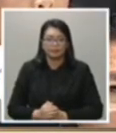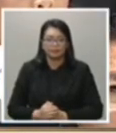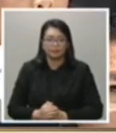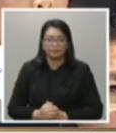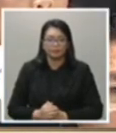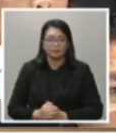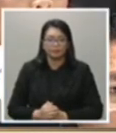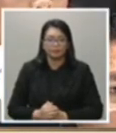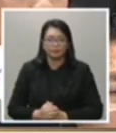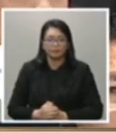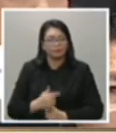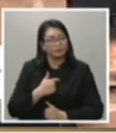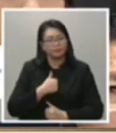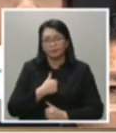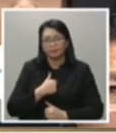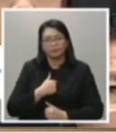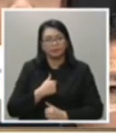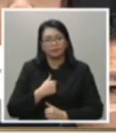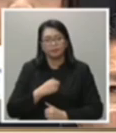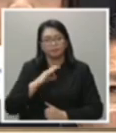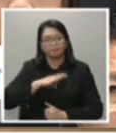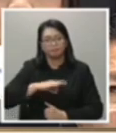ดิฉันจึงไม่ไว้วางใ